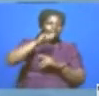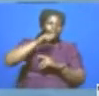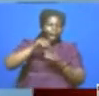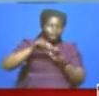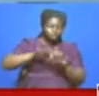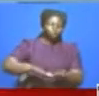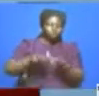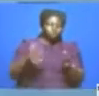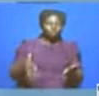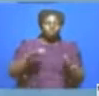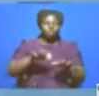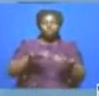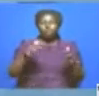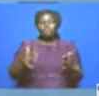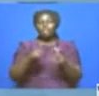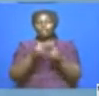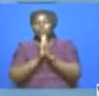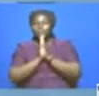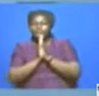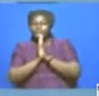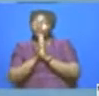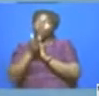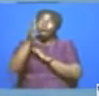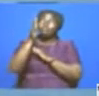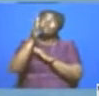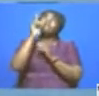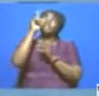na unaomba Mungu ukule hiyo nyama,